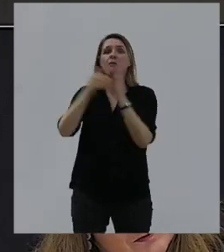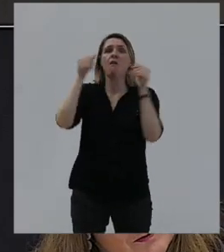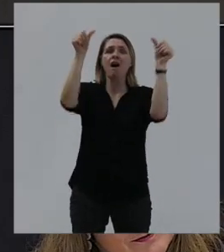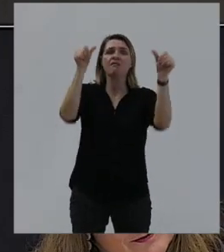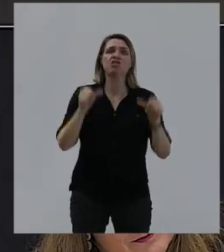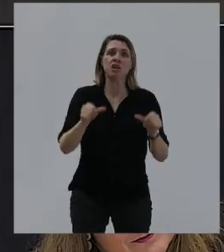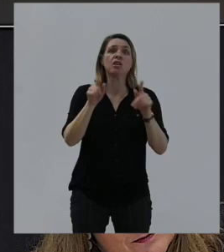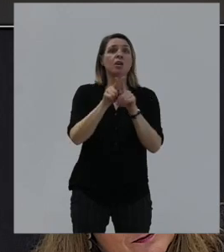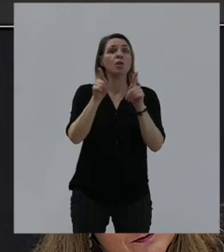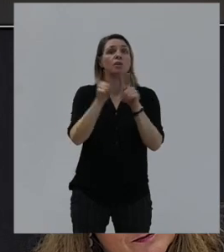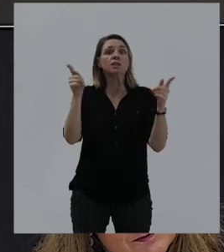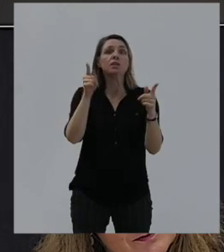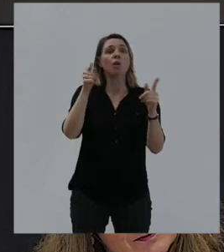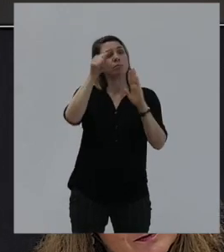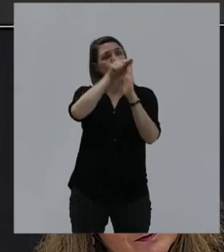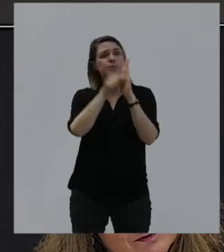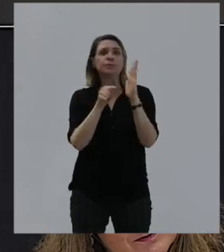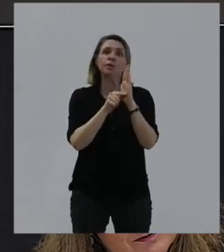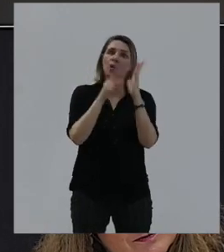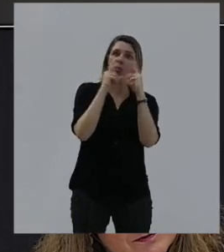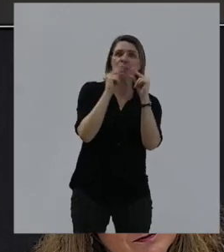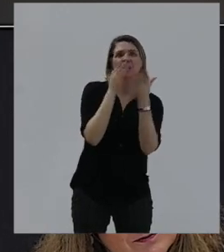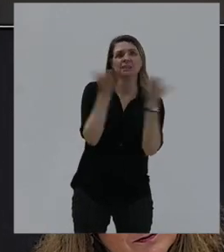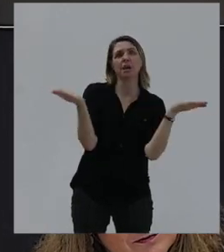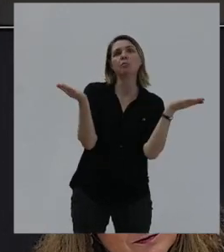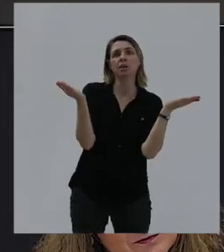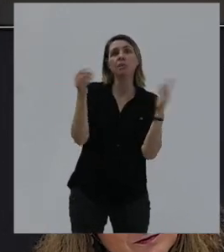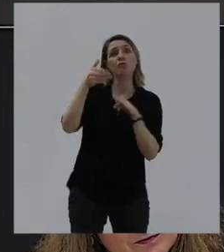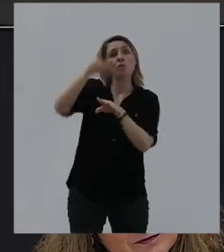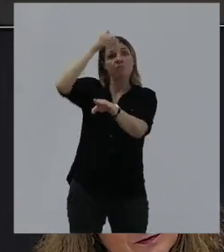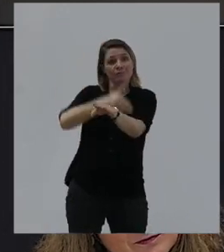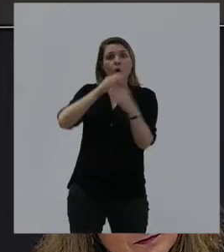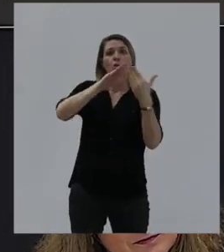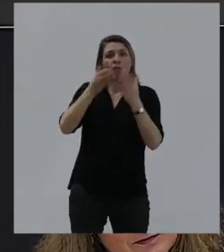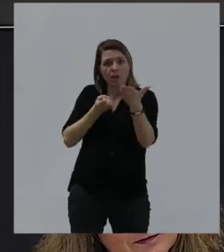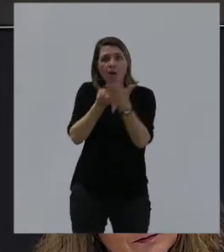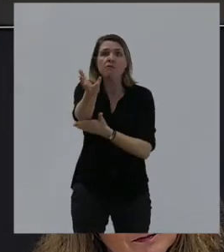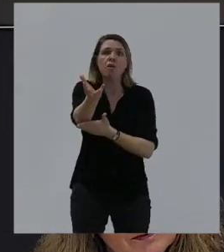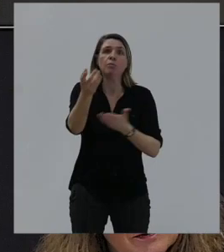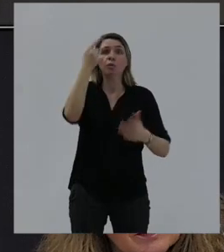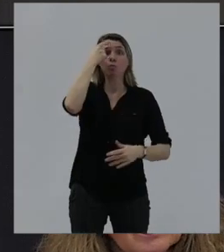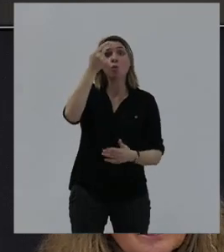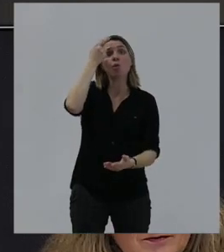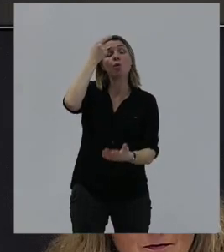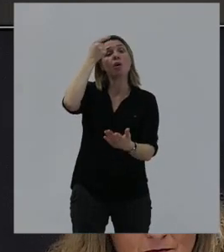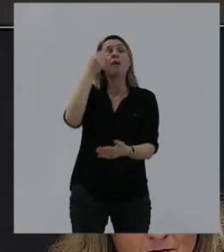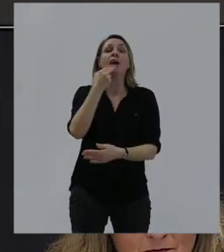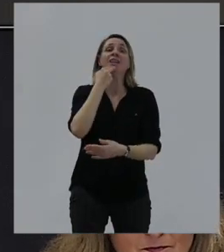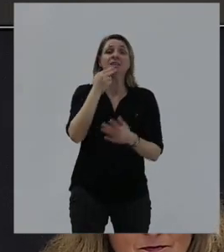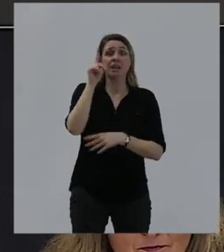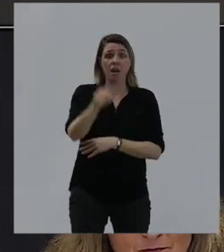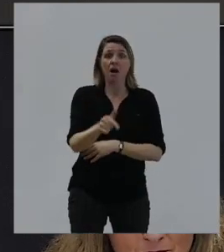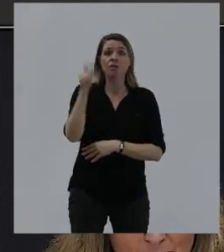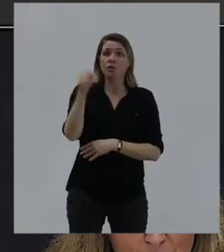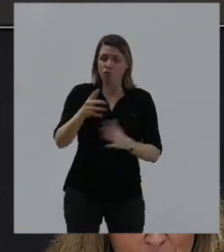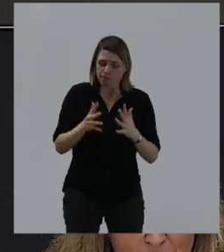meilleure vulgarisation des grandes mesures qui doivent être communiquées à la communauté. Pour davantage d'efficacité, nous nous engagerons